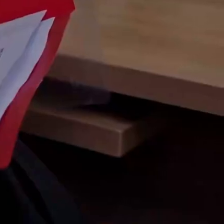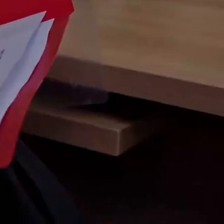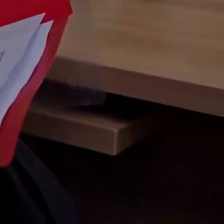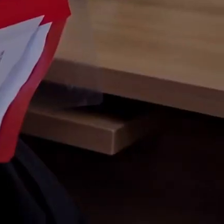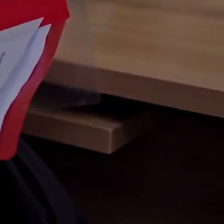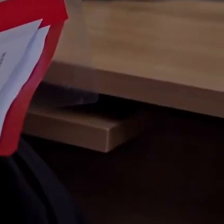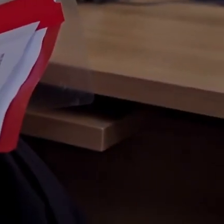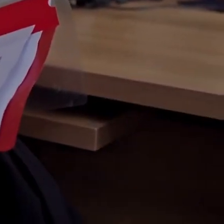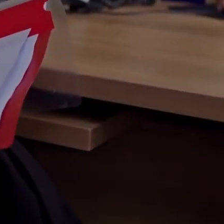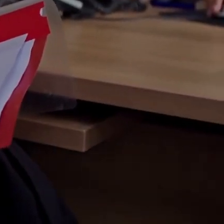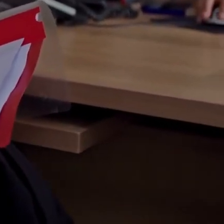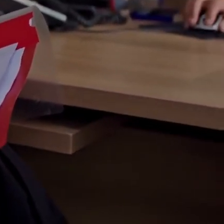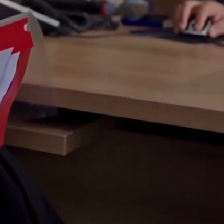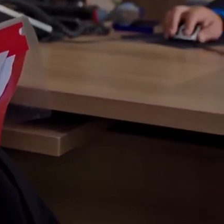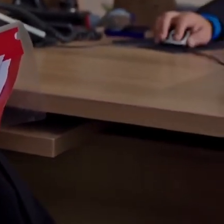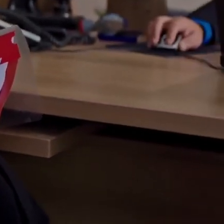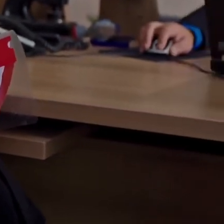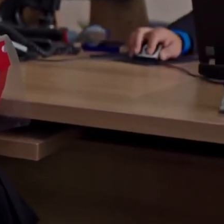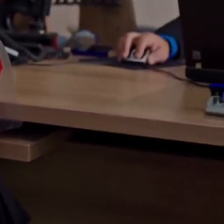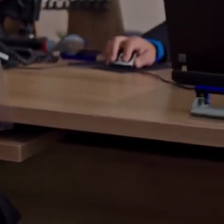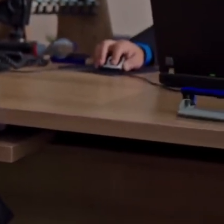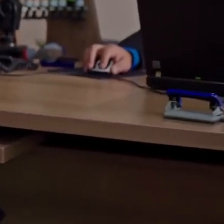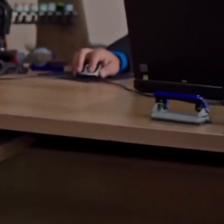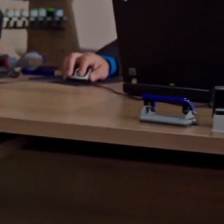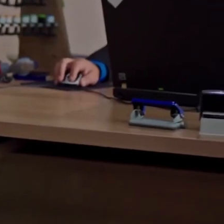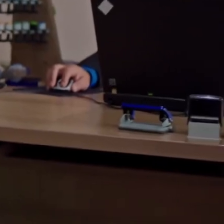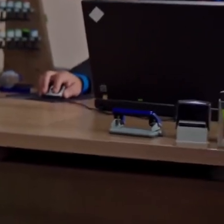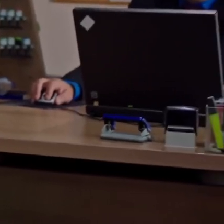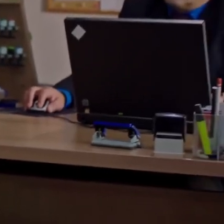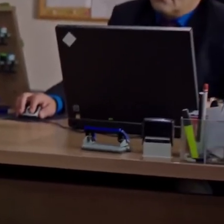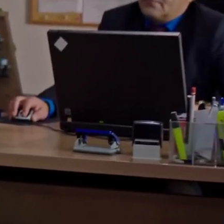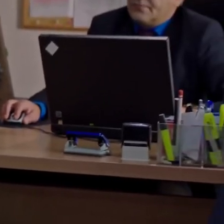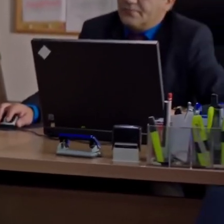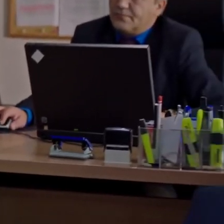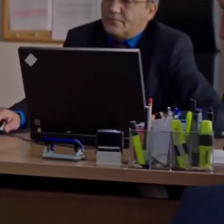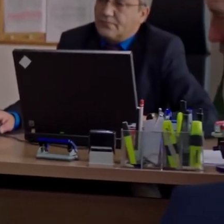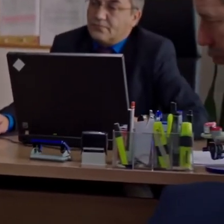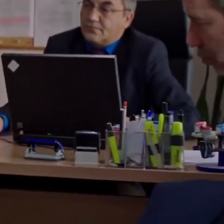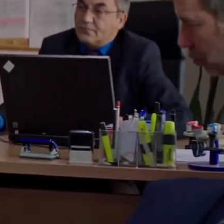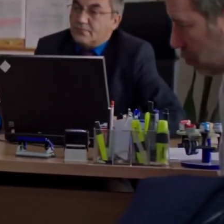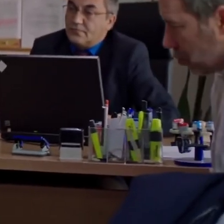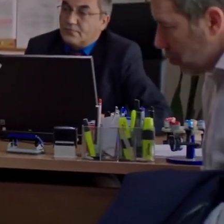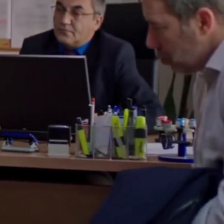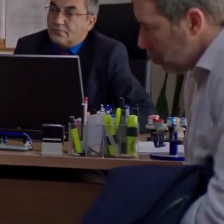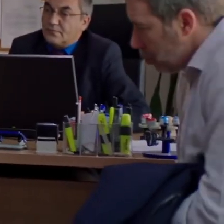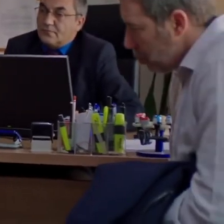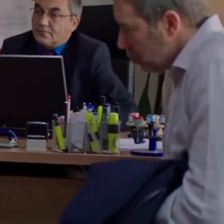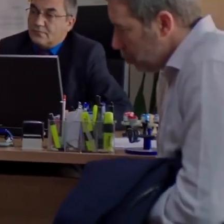yükseldi. Alev dosyayı okurken bir yandan dudakları da kımıldıyor. Kadir ayakta, İbrahim karşısında